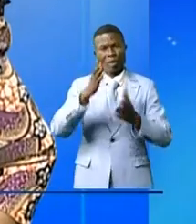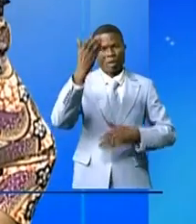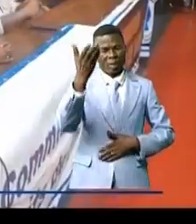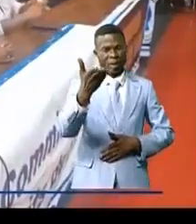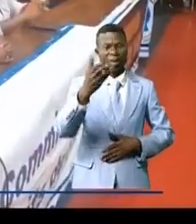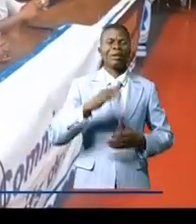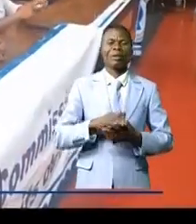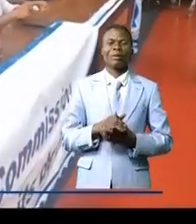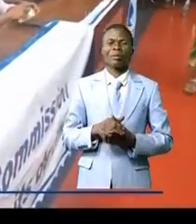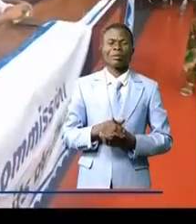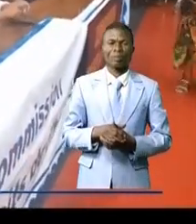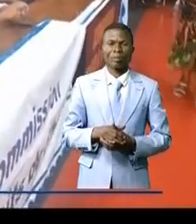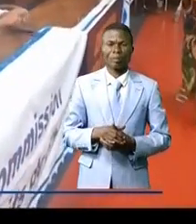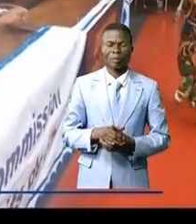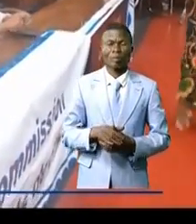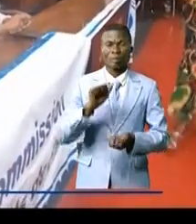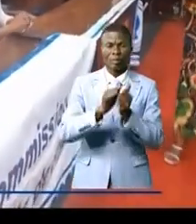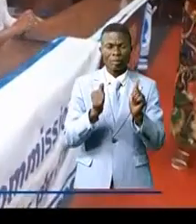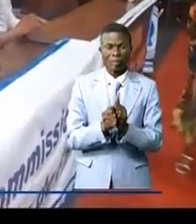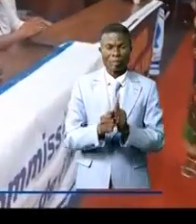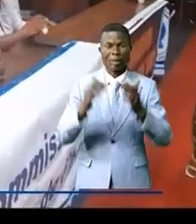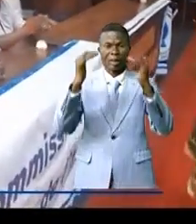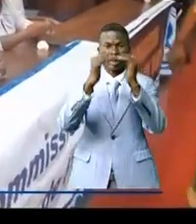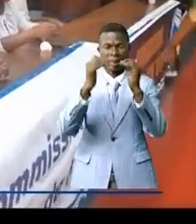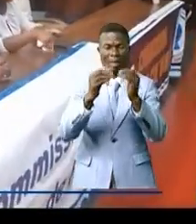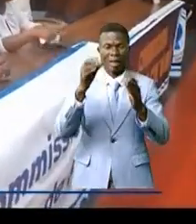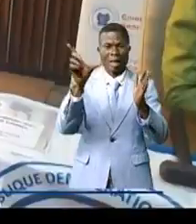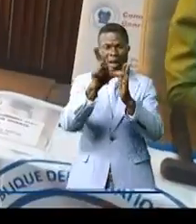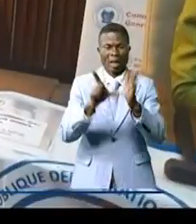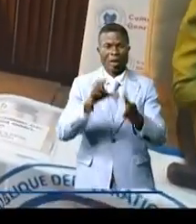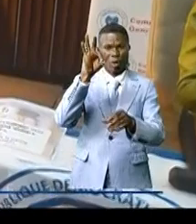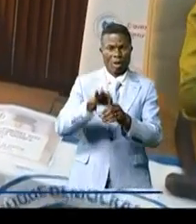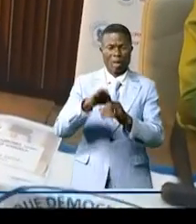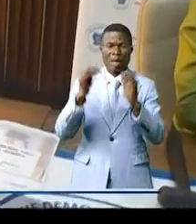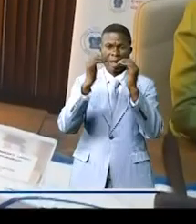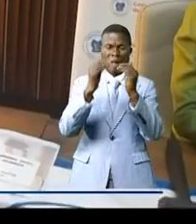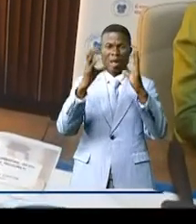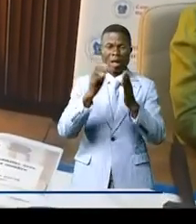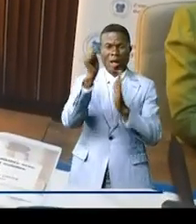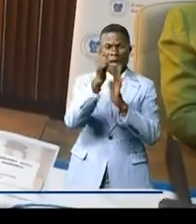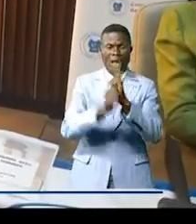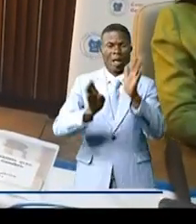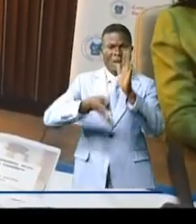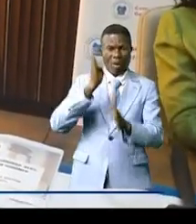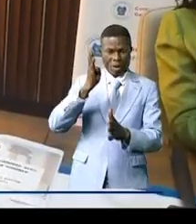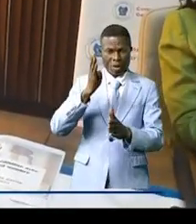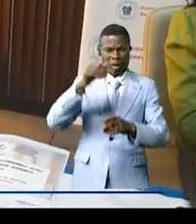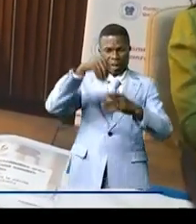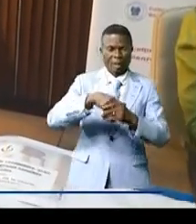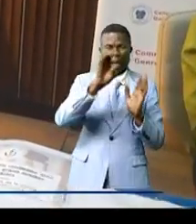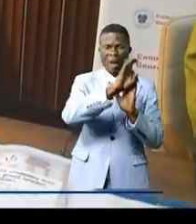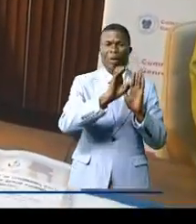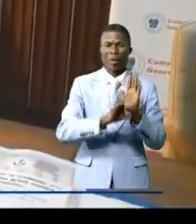Commissaire. La prise en compte de la parité dans la loi électorale en conformité avec l'article 14 de la